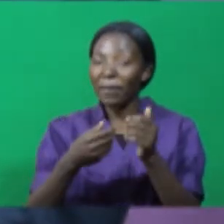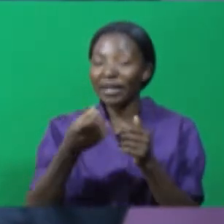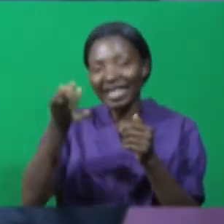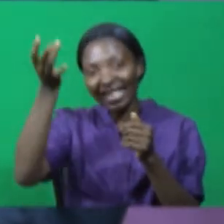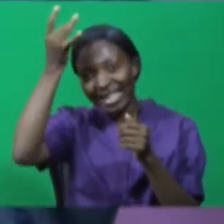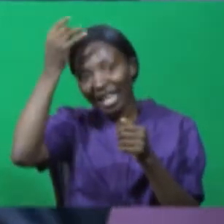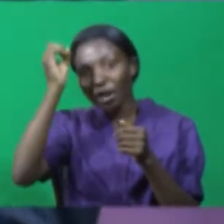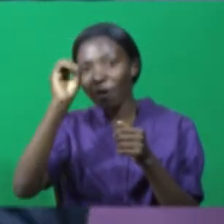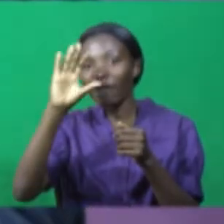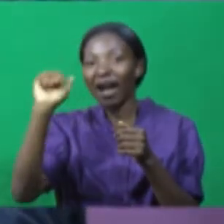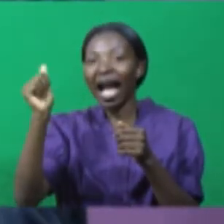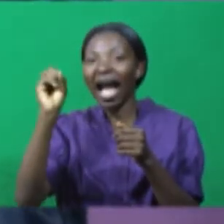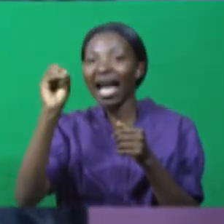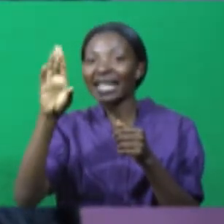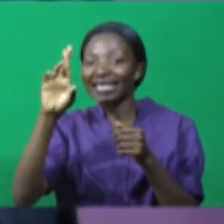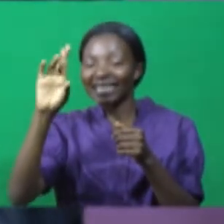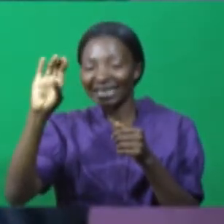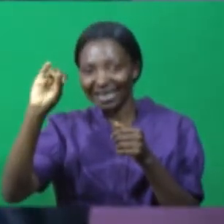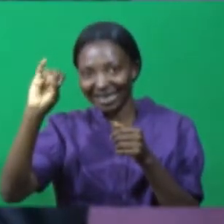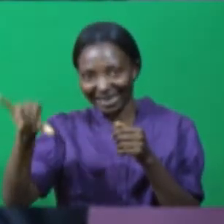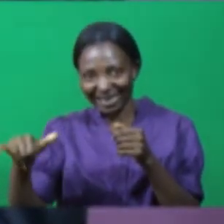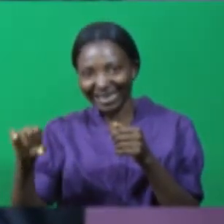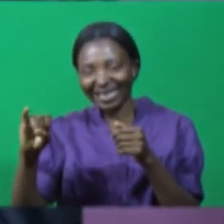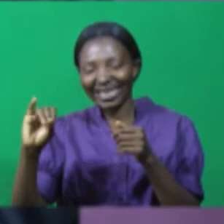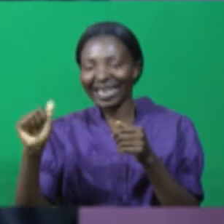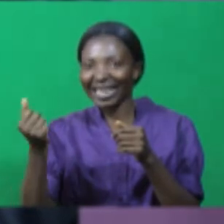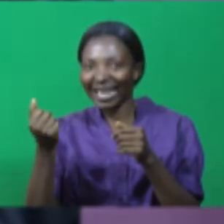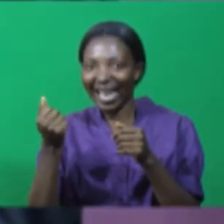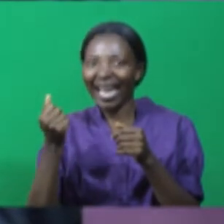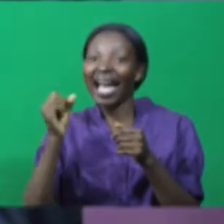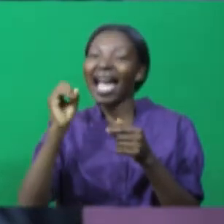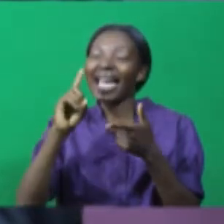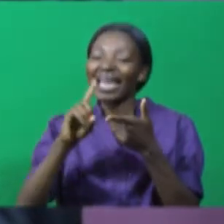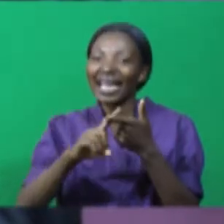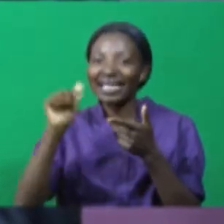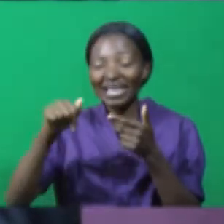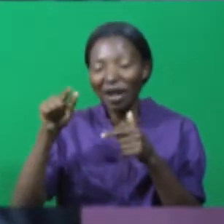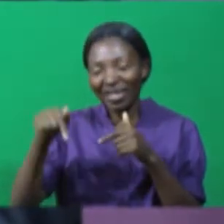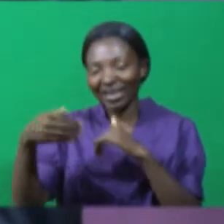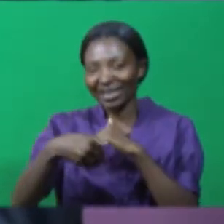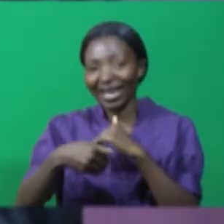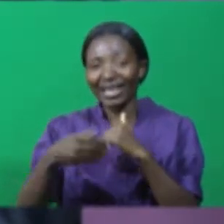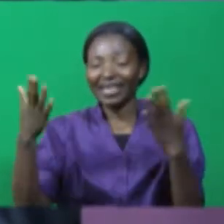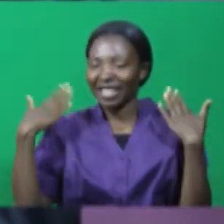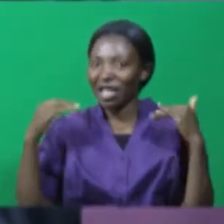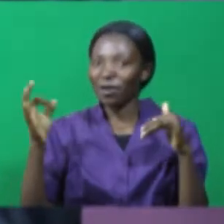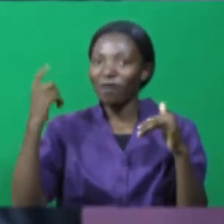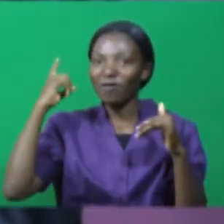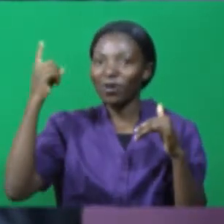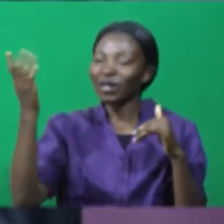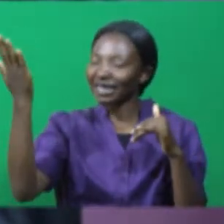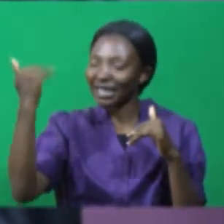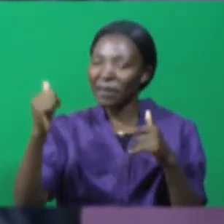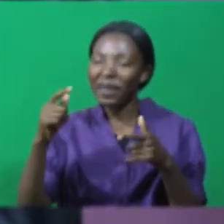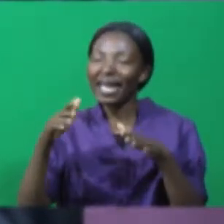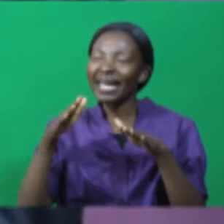mambo aAsiria ndakunzwa. Verse 35. Zvinone usiku mutumwa waJehovha akabuda akauraya vanhu